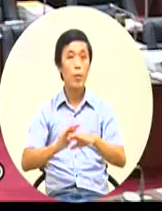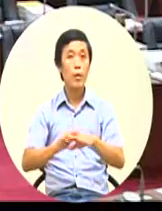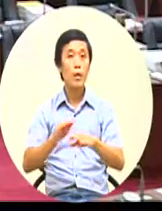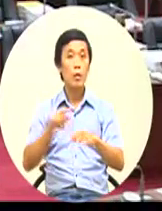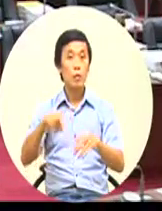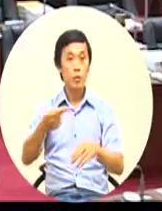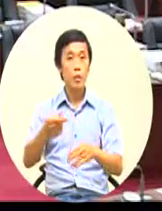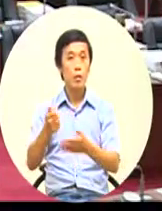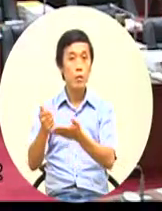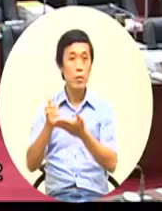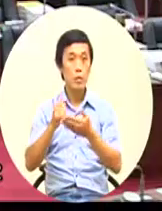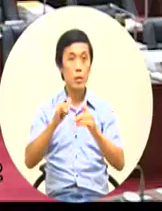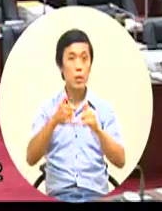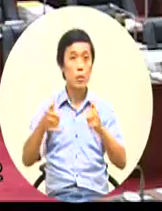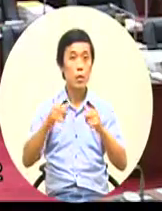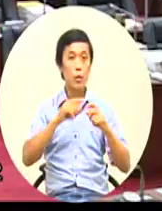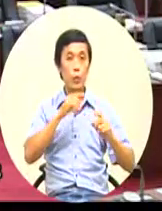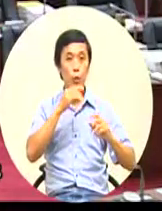谢。